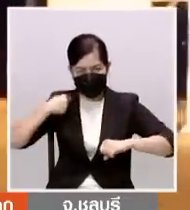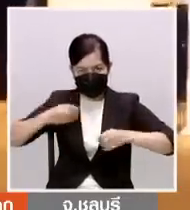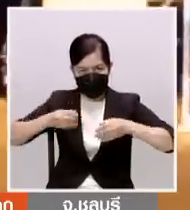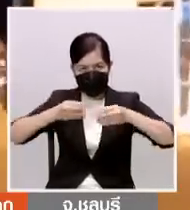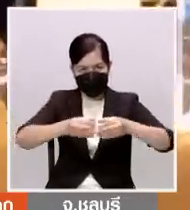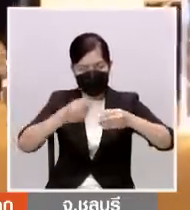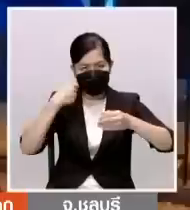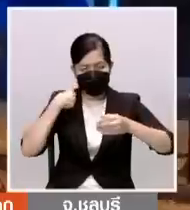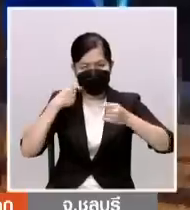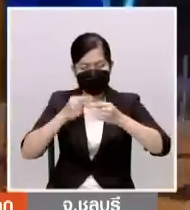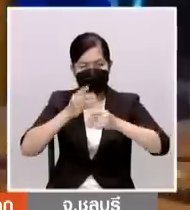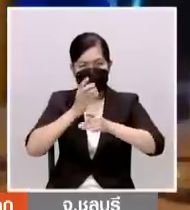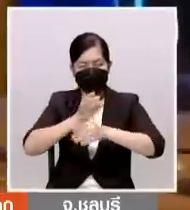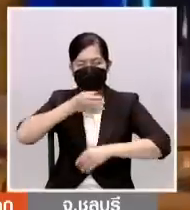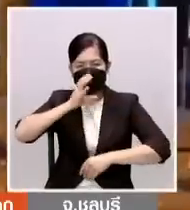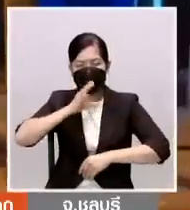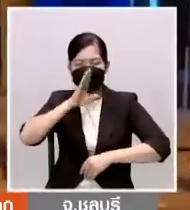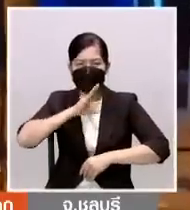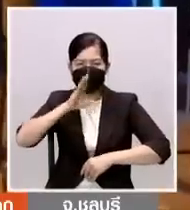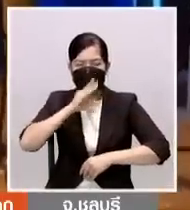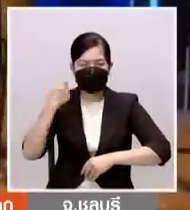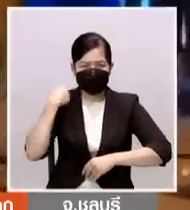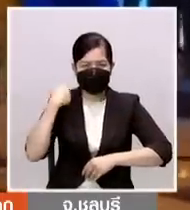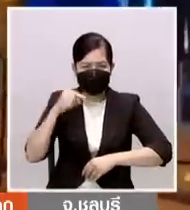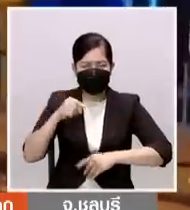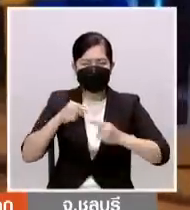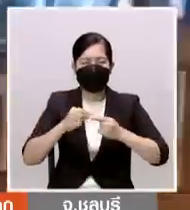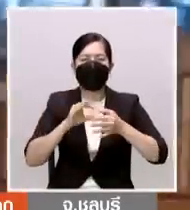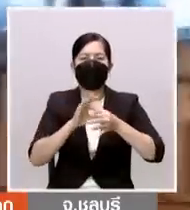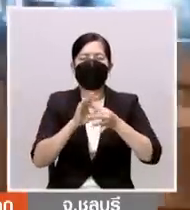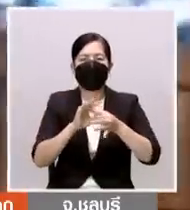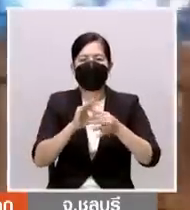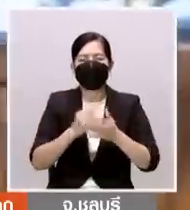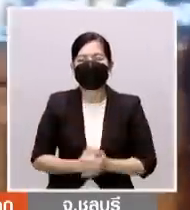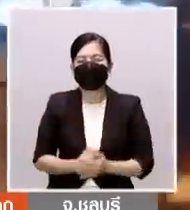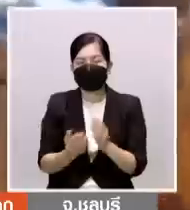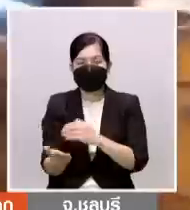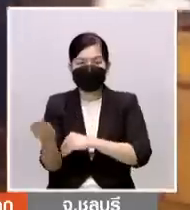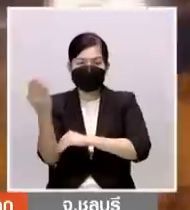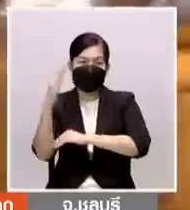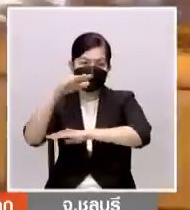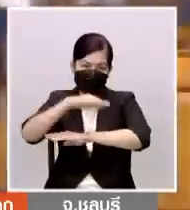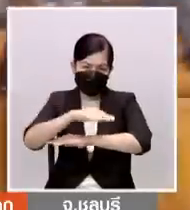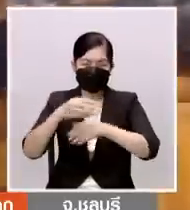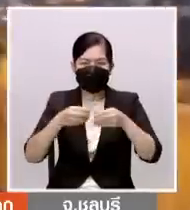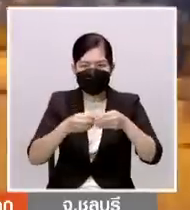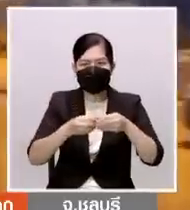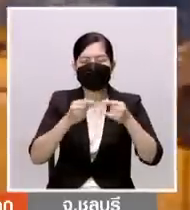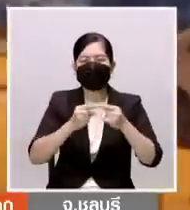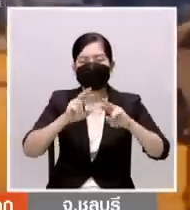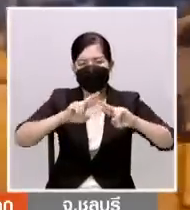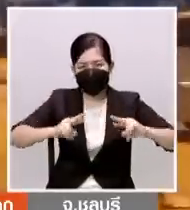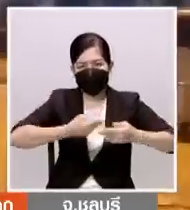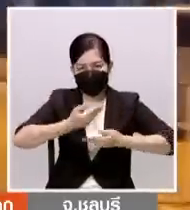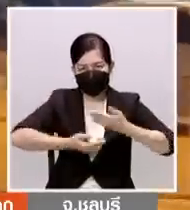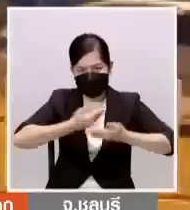ชายหาดค่ะก็เกรงว่าจะเป็นคลัสเตอร์ของการแพร่ระบาดส่วนช่วงเวลากลางวันพ่อค้าแม่ค้ายังสามารถขายของได้ตามปก